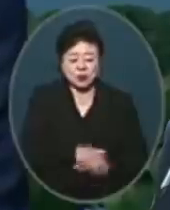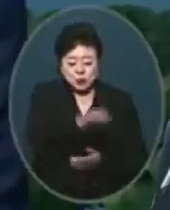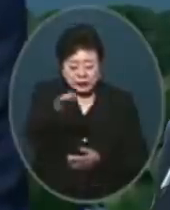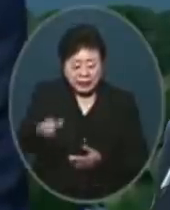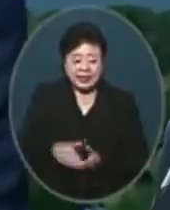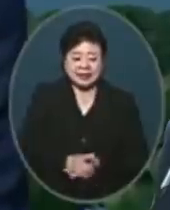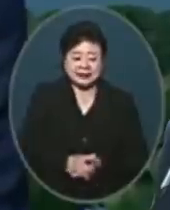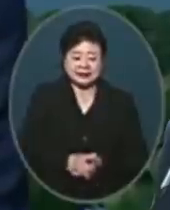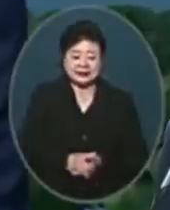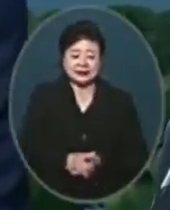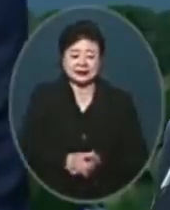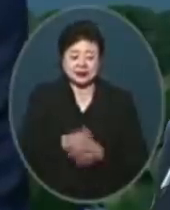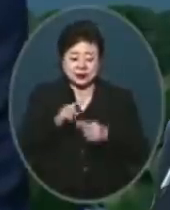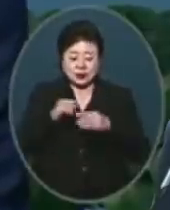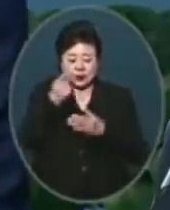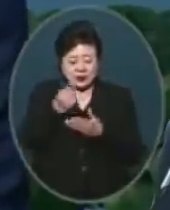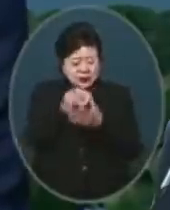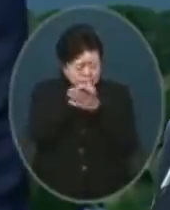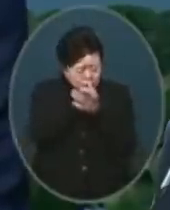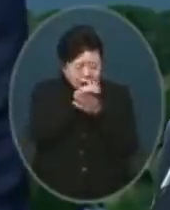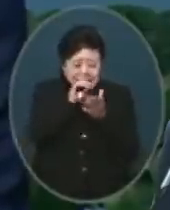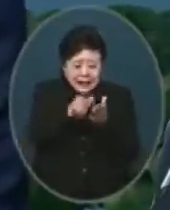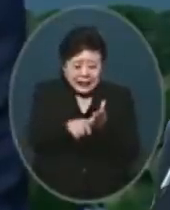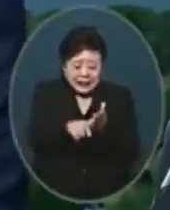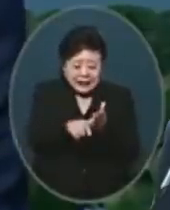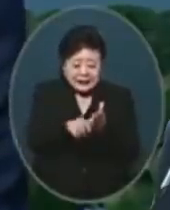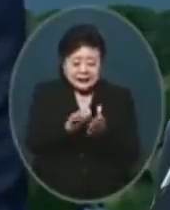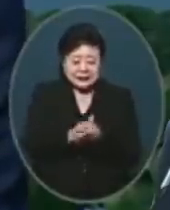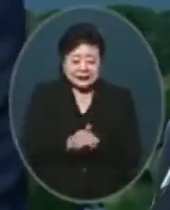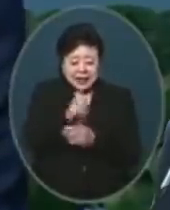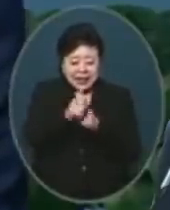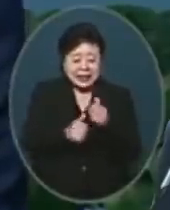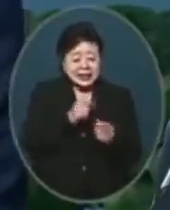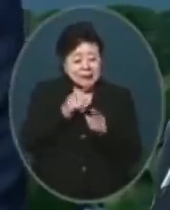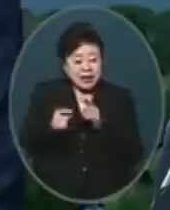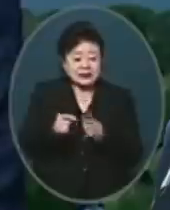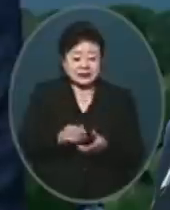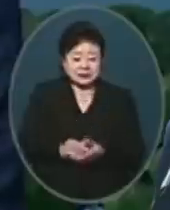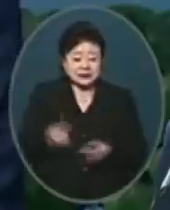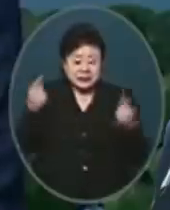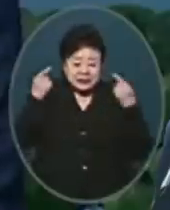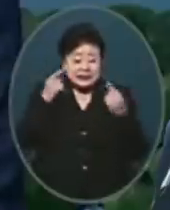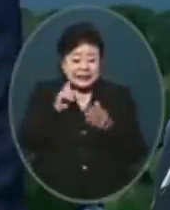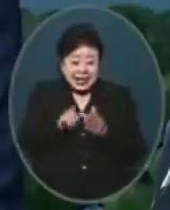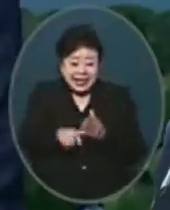우리가 교회에 와서 기도할 때, 하나님 말씀을 들을 때,